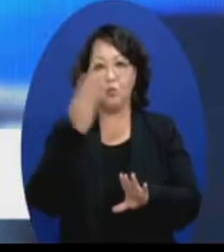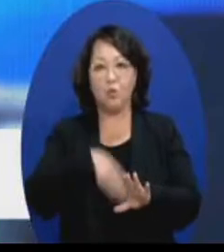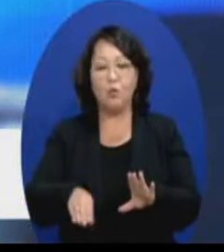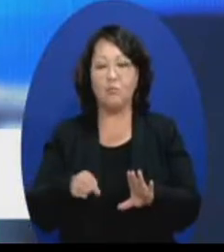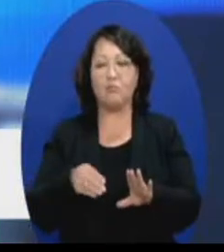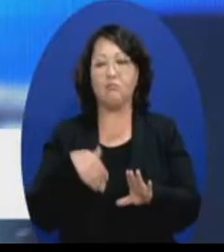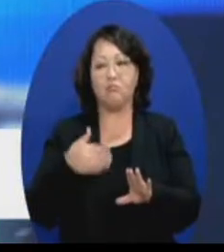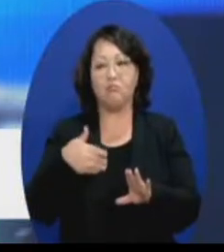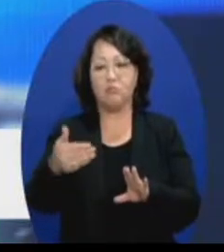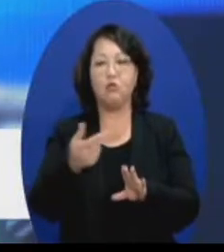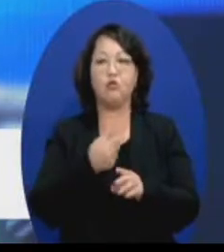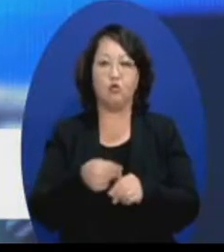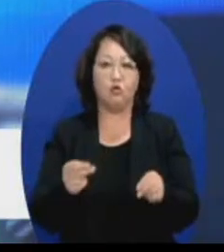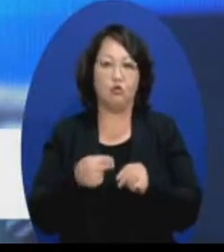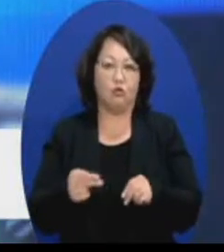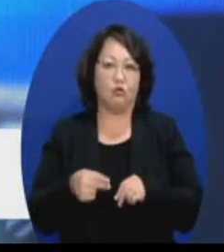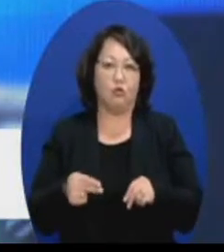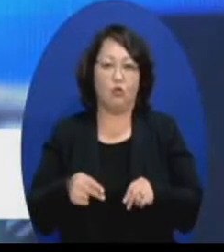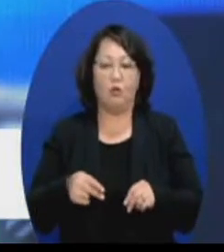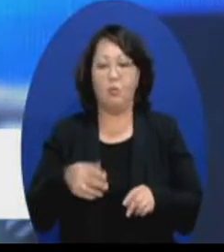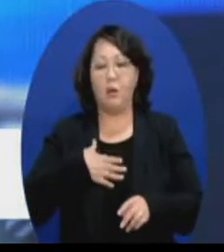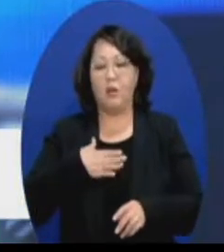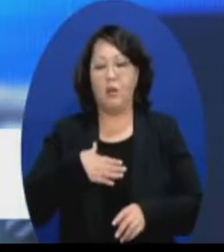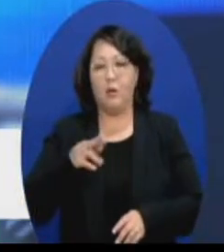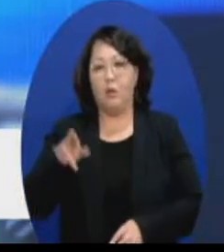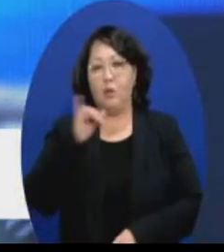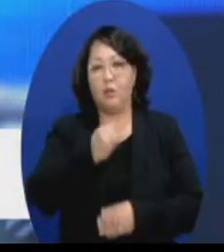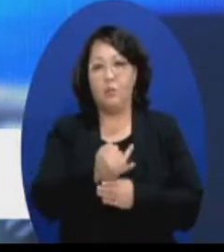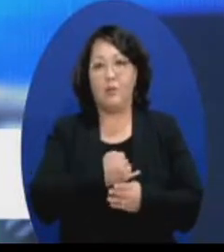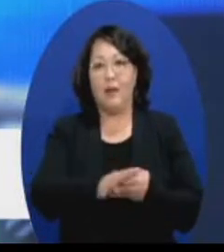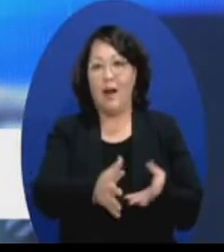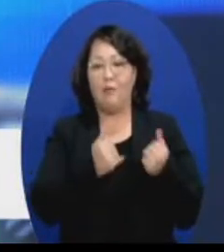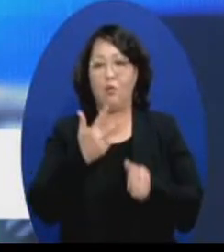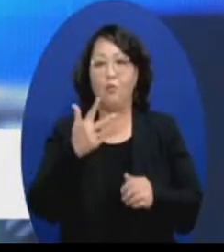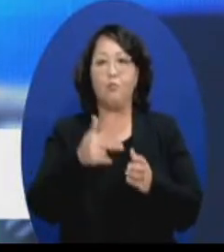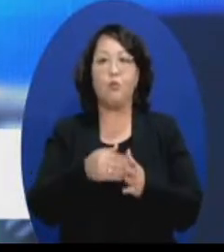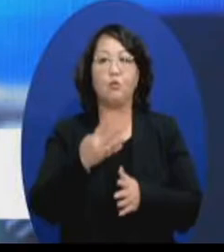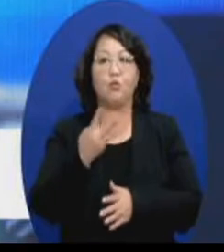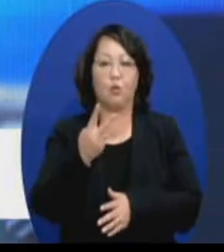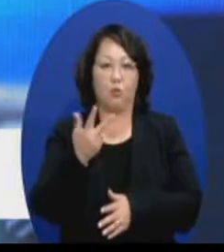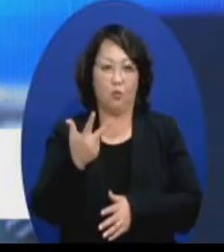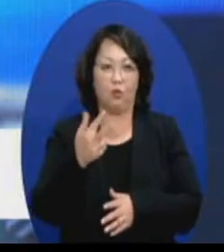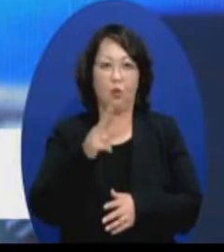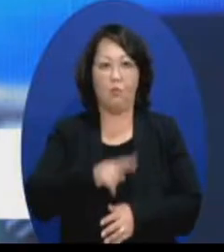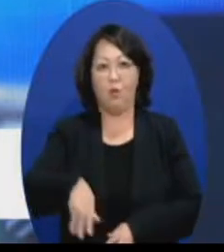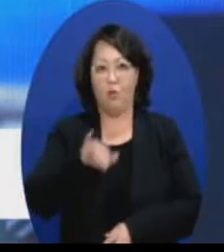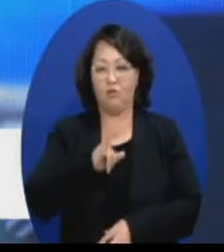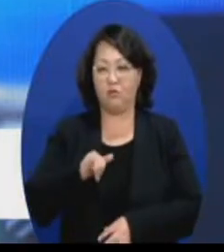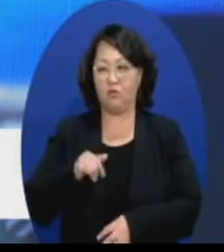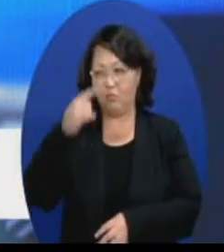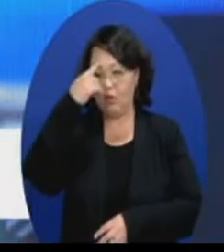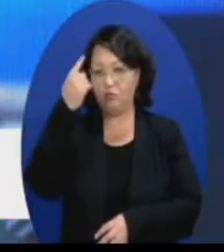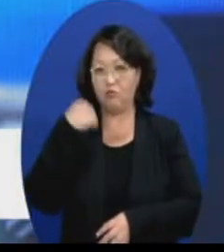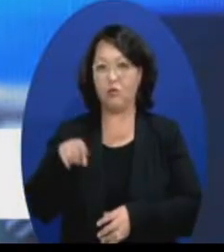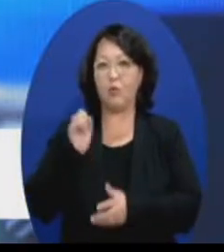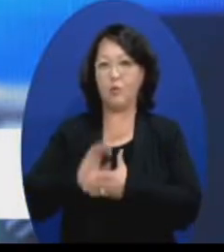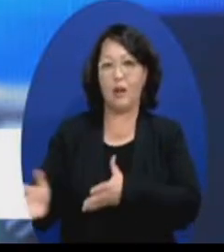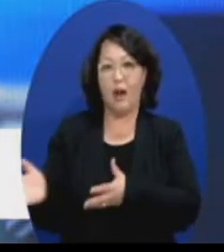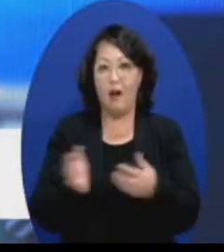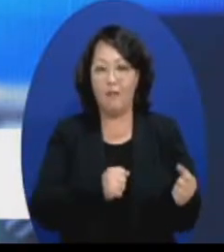шаттайгаар чөлөөлөж байгаа. За үүнд манай улс Японоос импортлж байгаа 3423 төрлийн бараа, за Япон улс манай